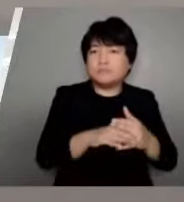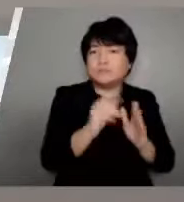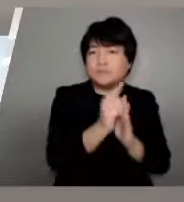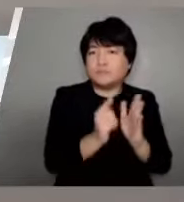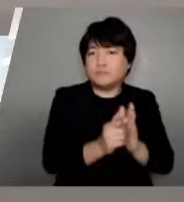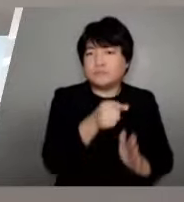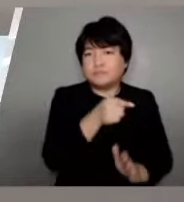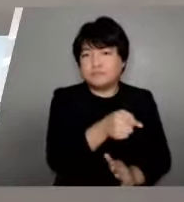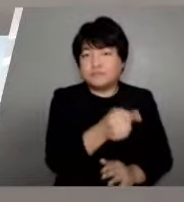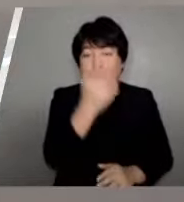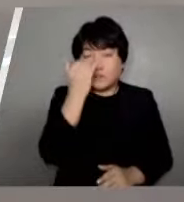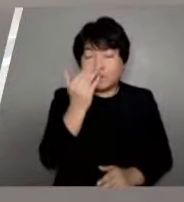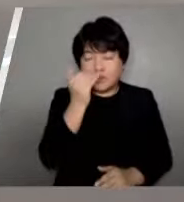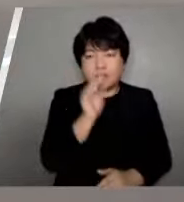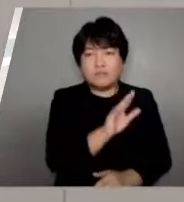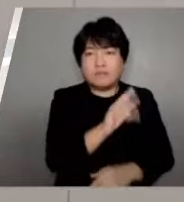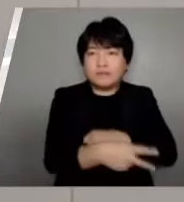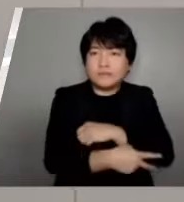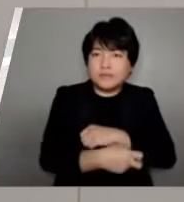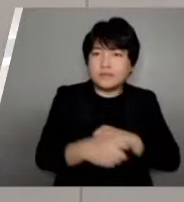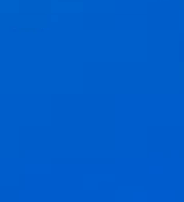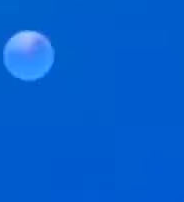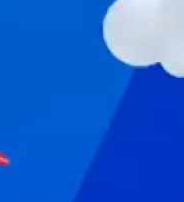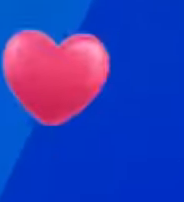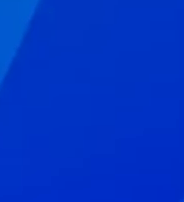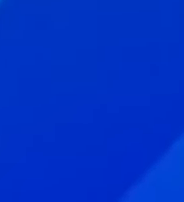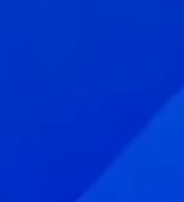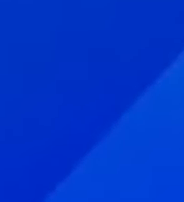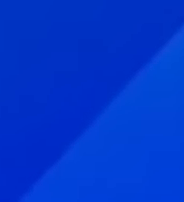pag-i-import ng mga hayop at biosafety.